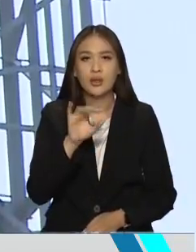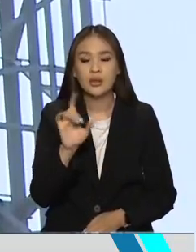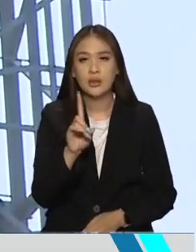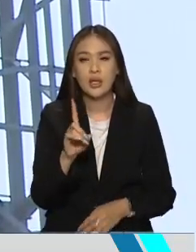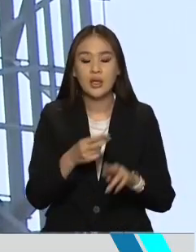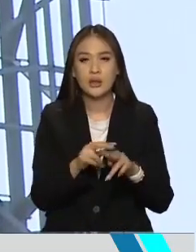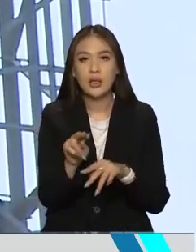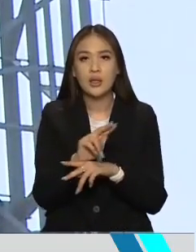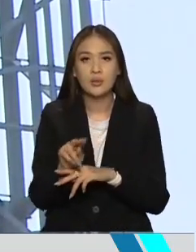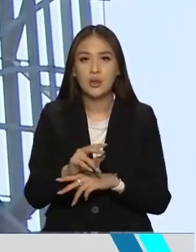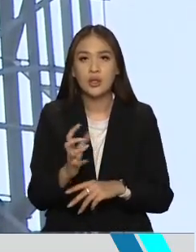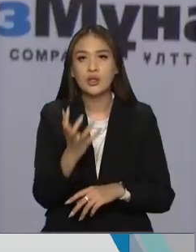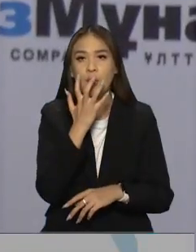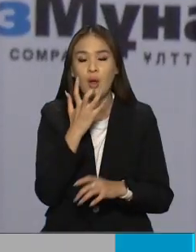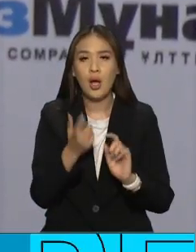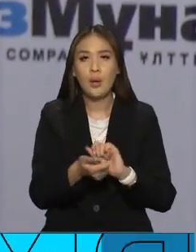ремонтировали теплообменник